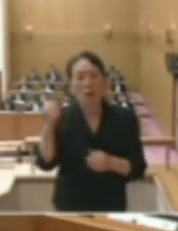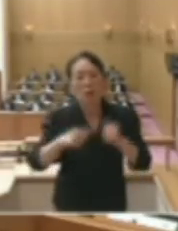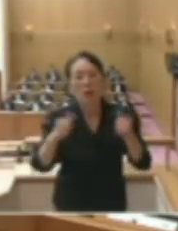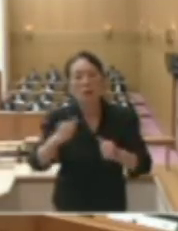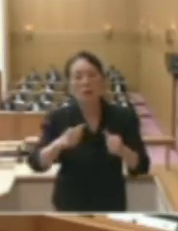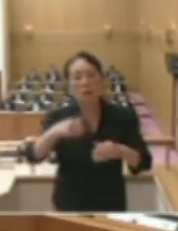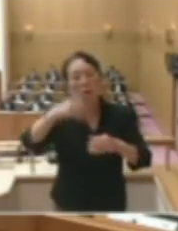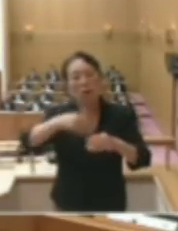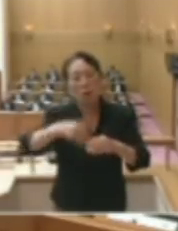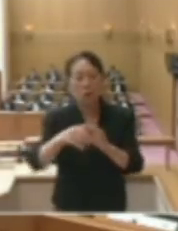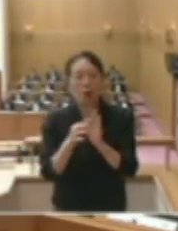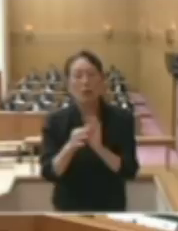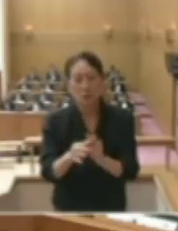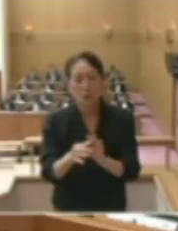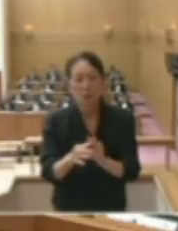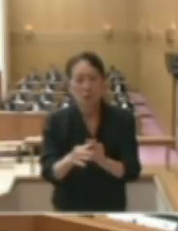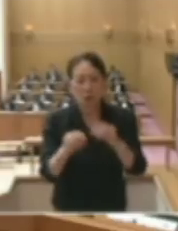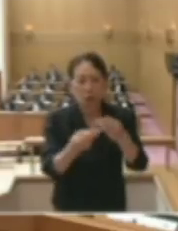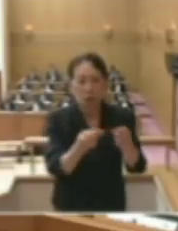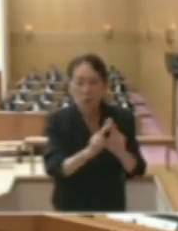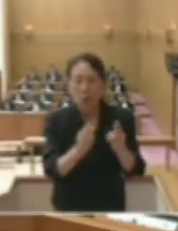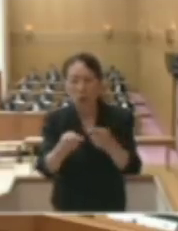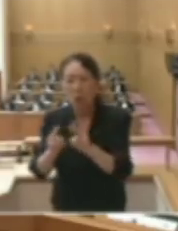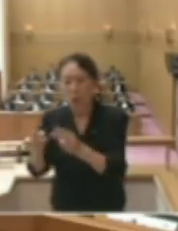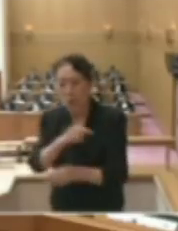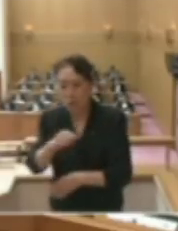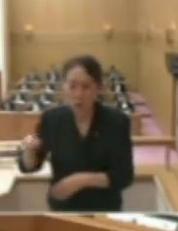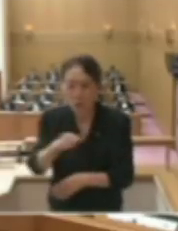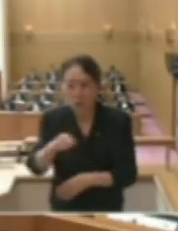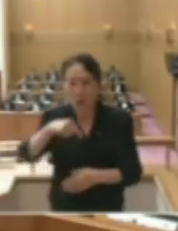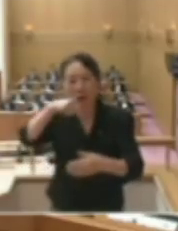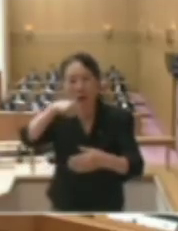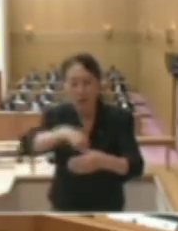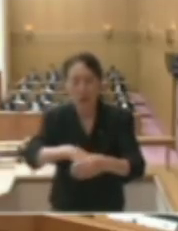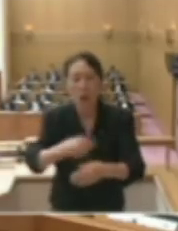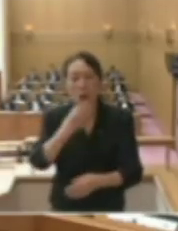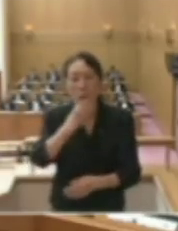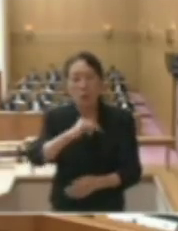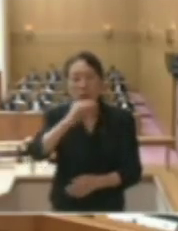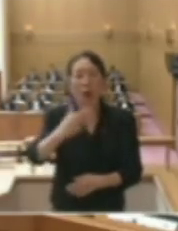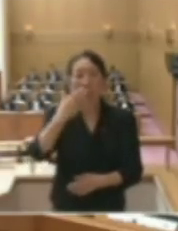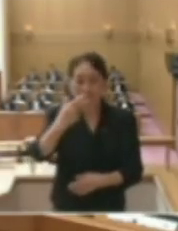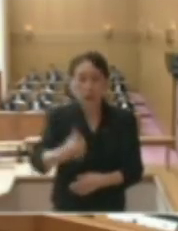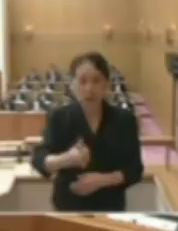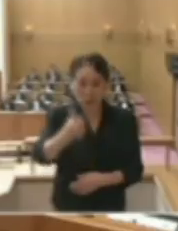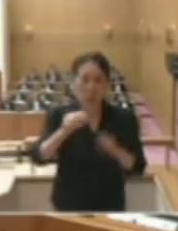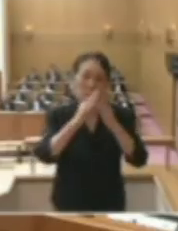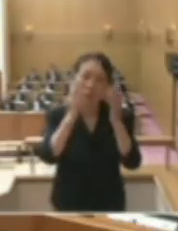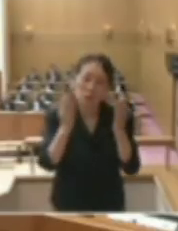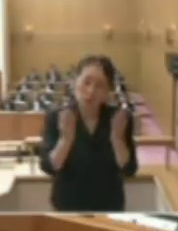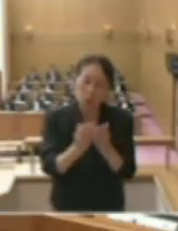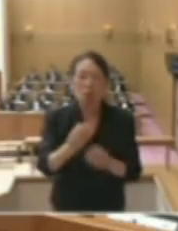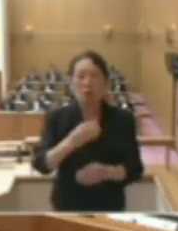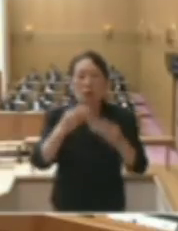する各党の出てます、その中に福山市長、全部そうです、